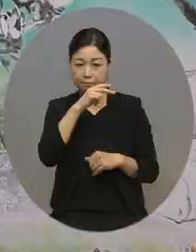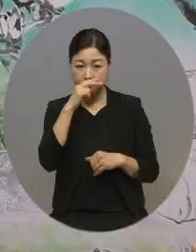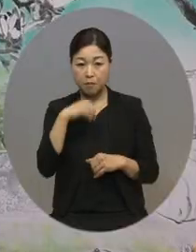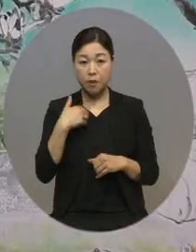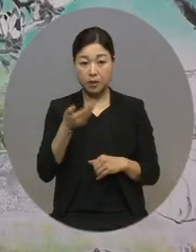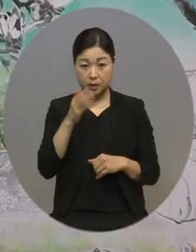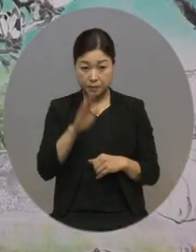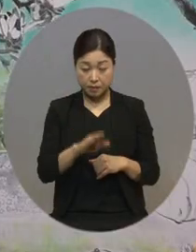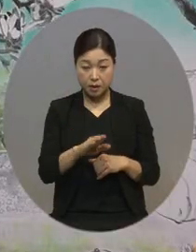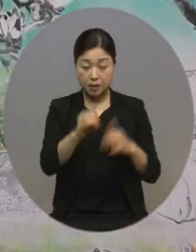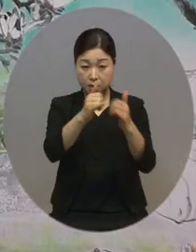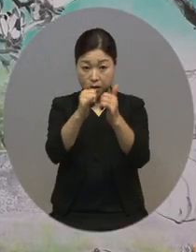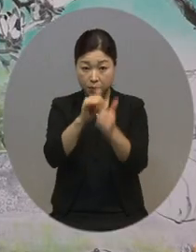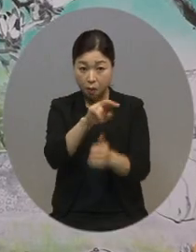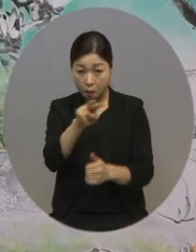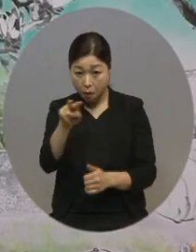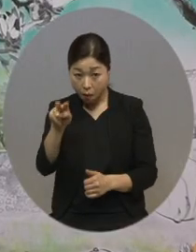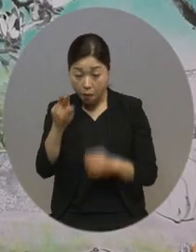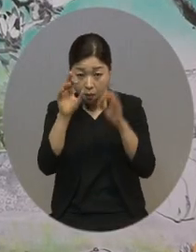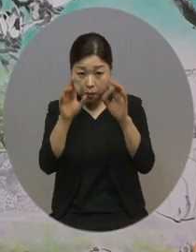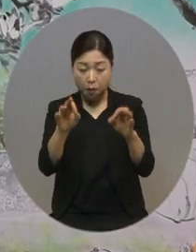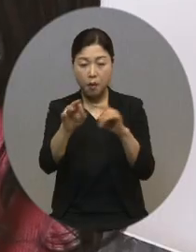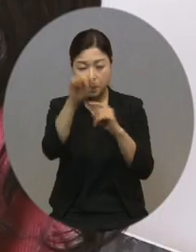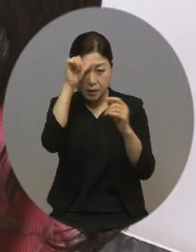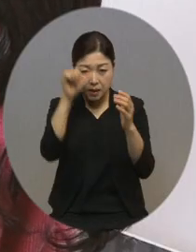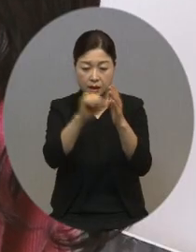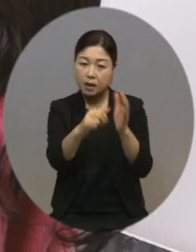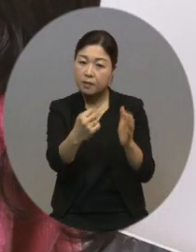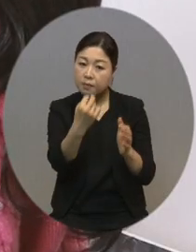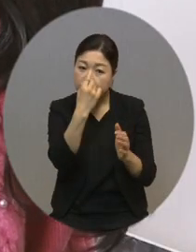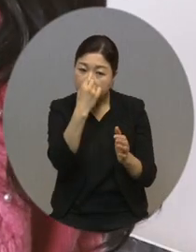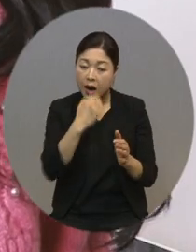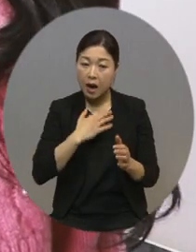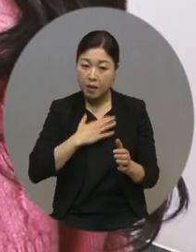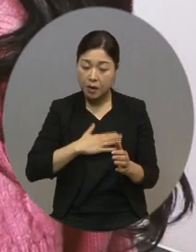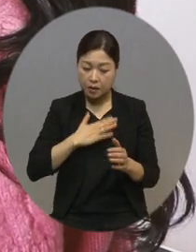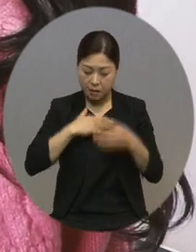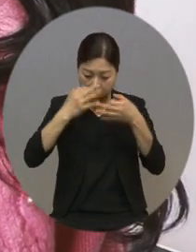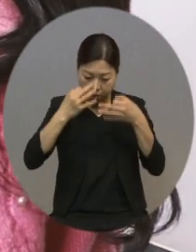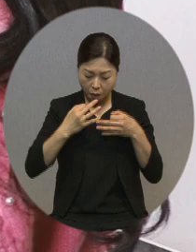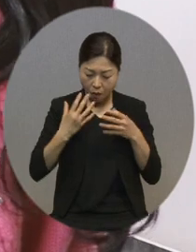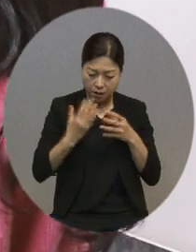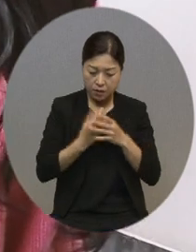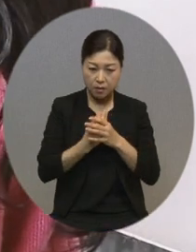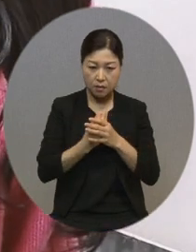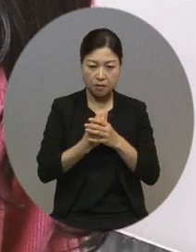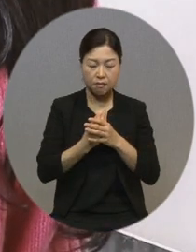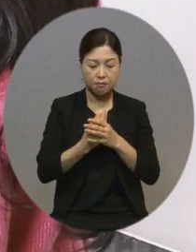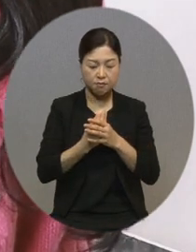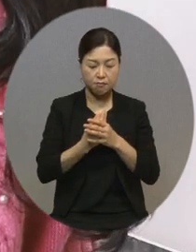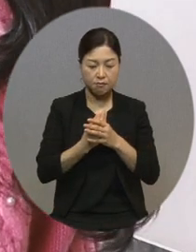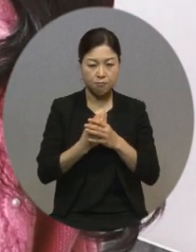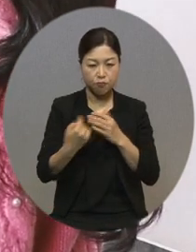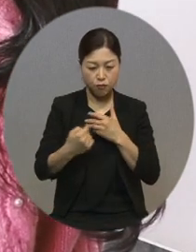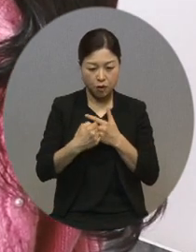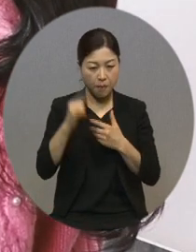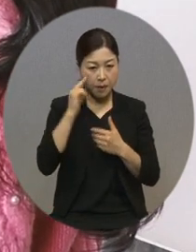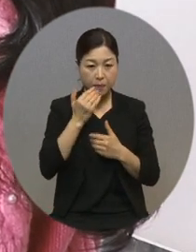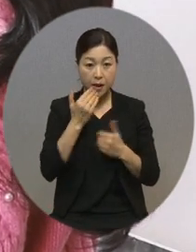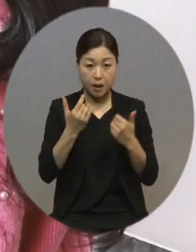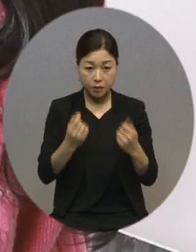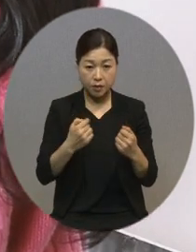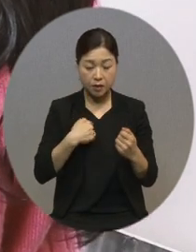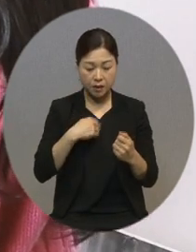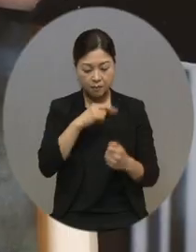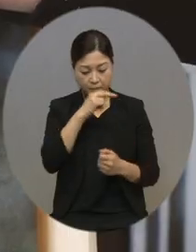속에서 그들의 삶의 향기를 알게 된다면 나를 온전히 바라볼 수 있는 나의 향기를 알 수 있는 시간을 느낄 수